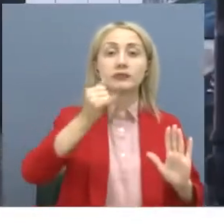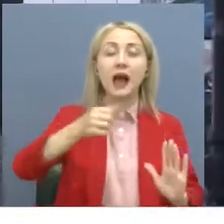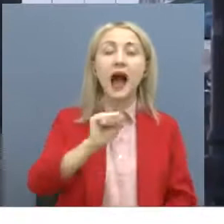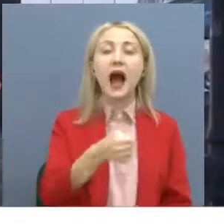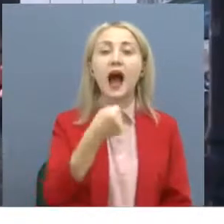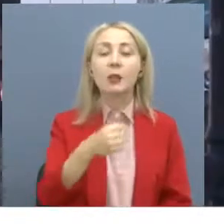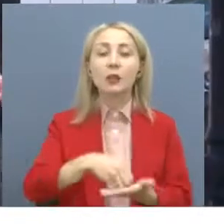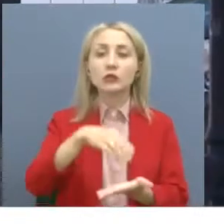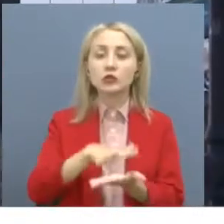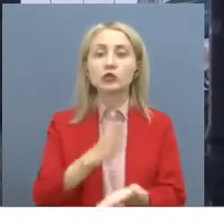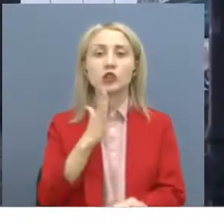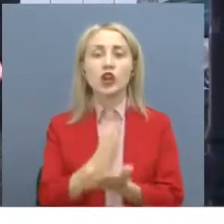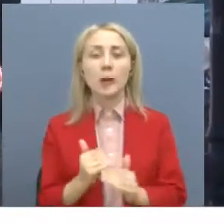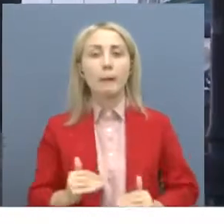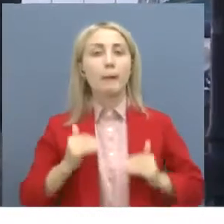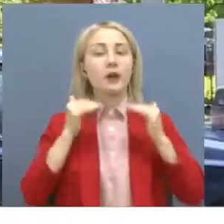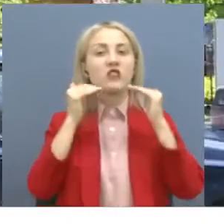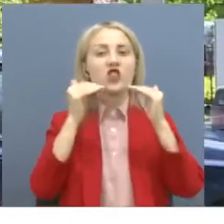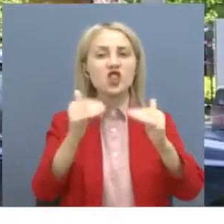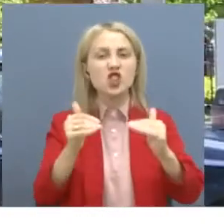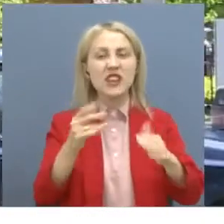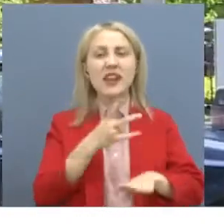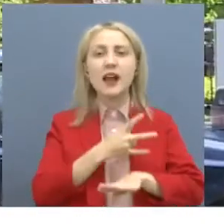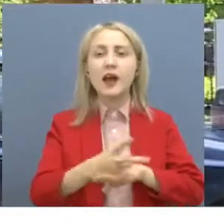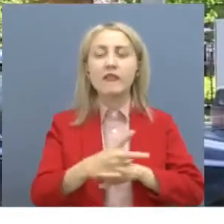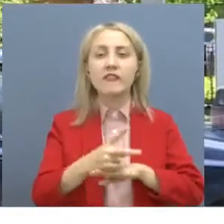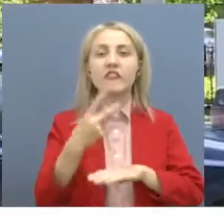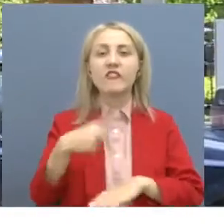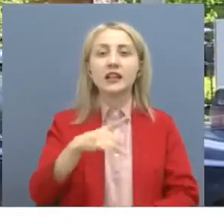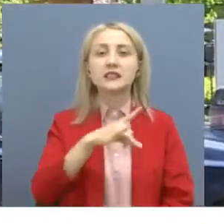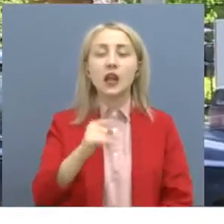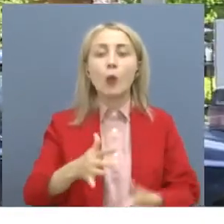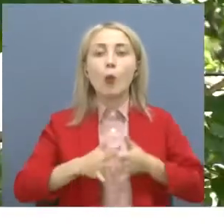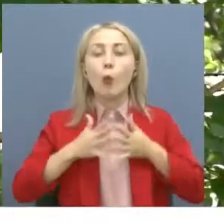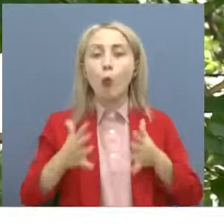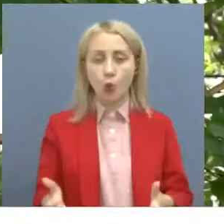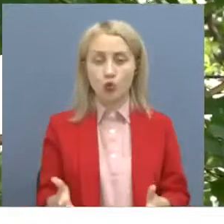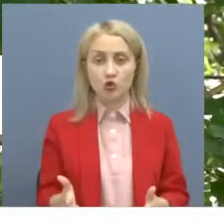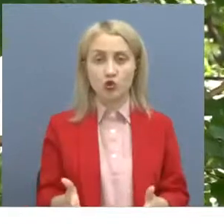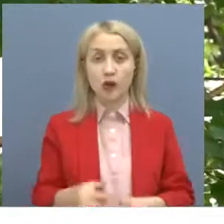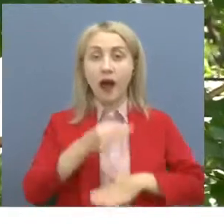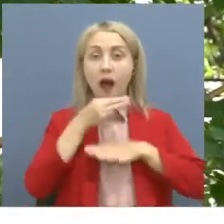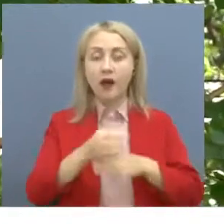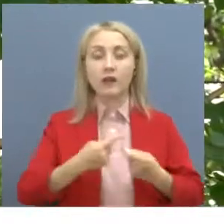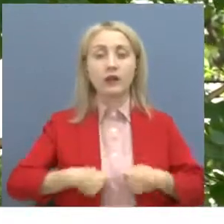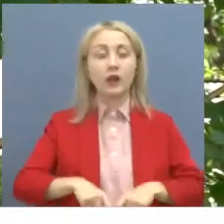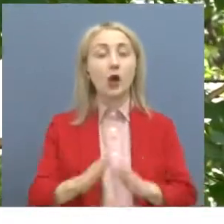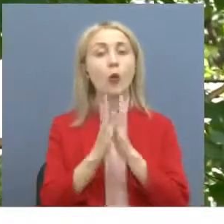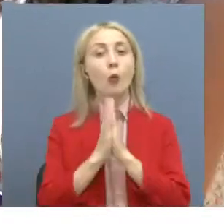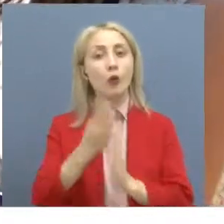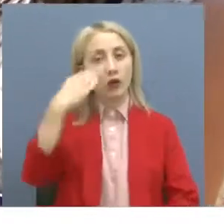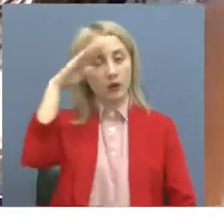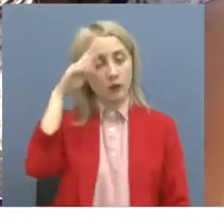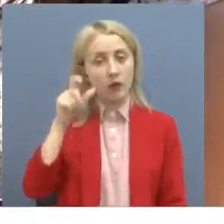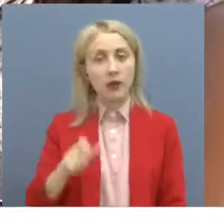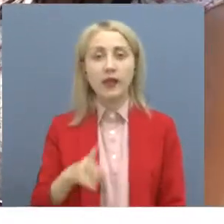күмәнді акциссіз алкогольді сатып алмау қажеттігін айтуды. Ал мұндай жасырын цехті байқаған болсаңыз, бірден тиісті мекемеге хабар берілуі